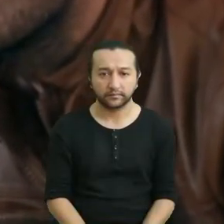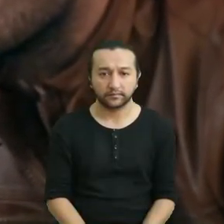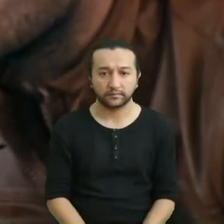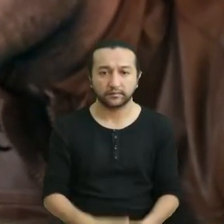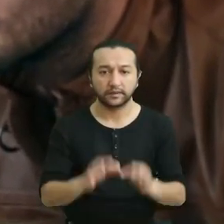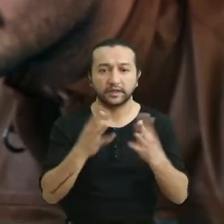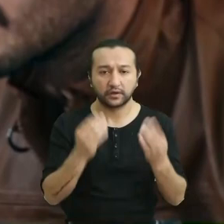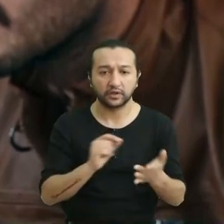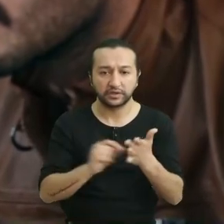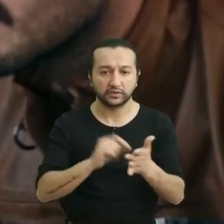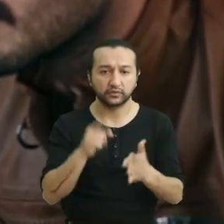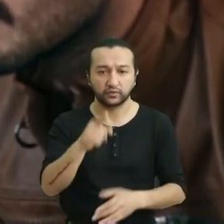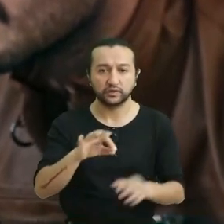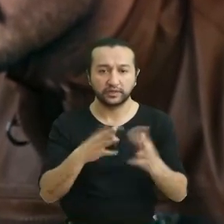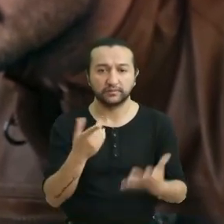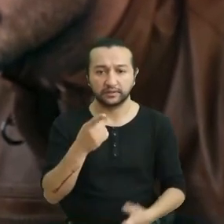Ne yazıyorsa o demek.